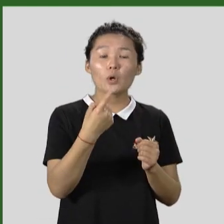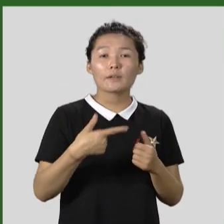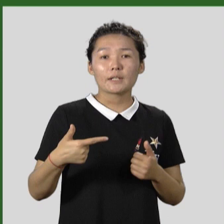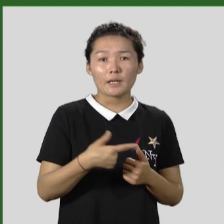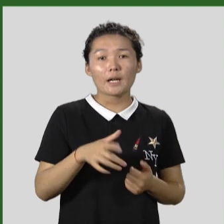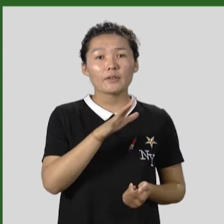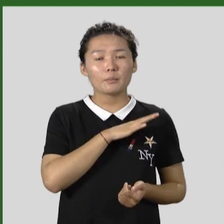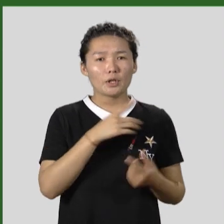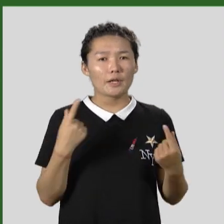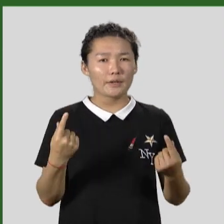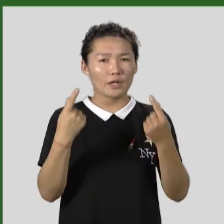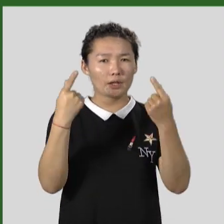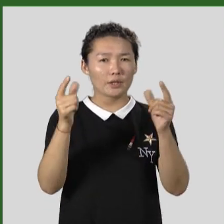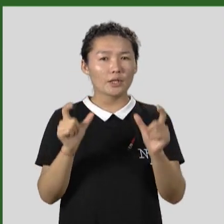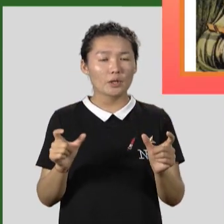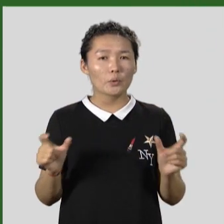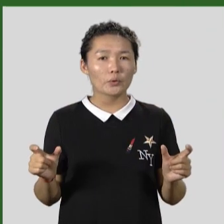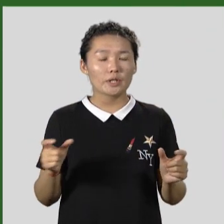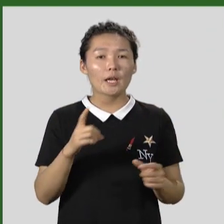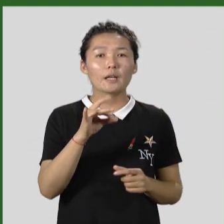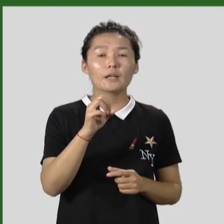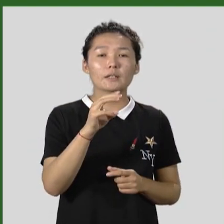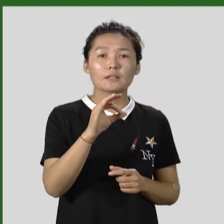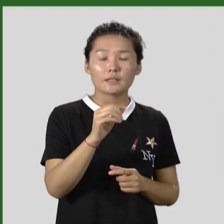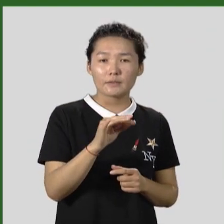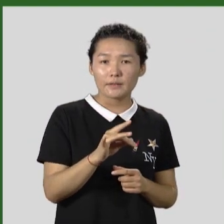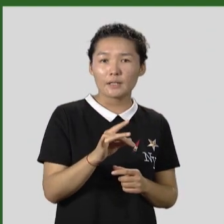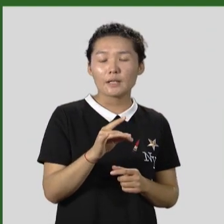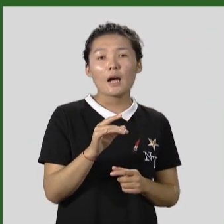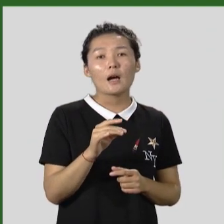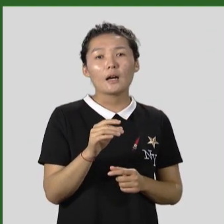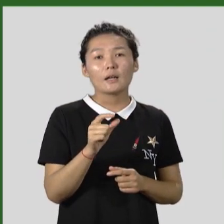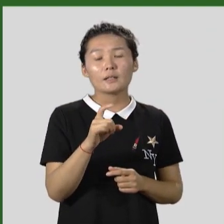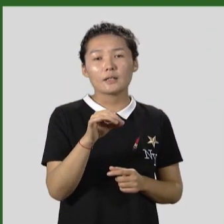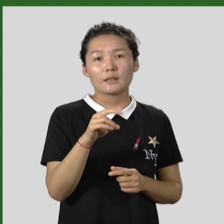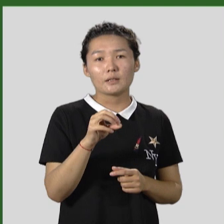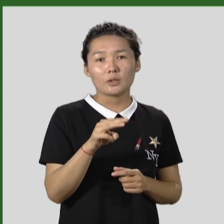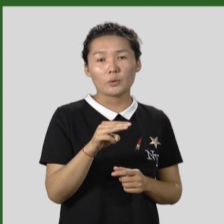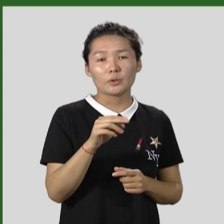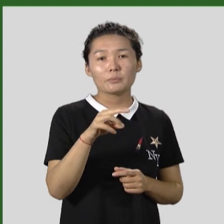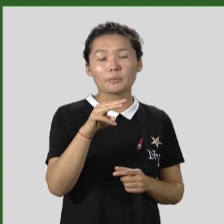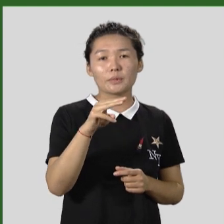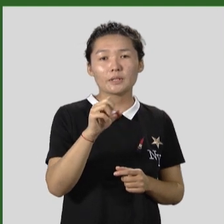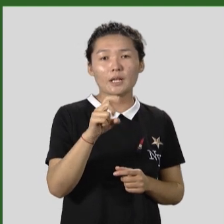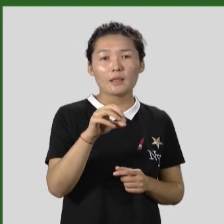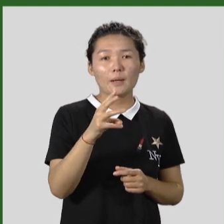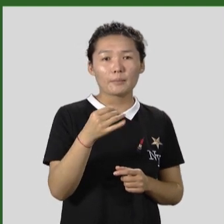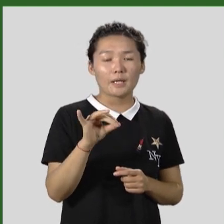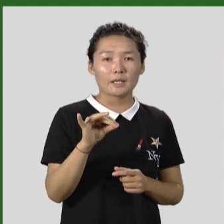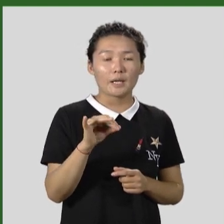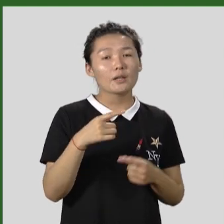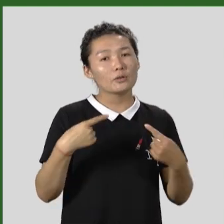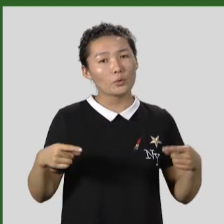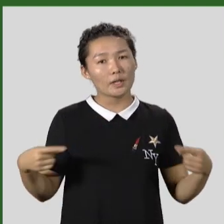великие люди – Эратосфен, Страбон, Геродот, Птолемей, Анаксимандр и